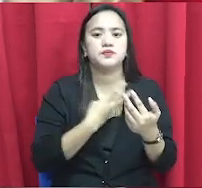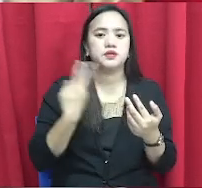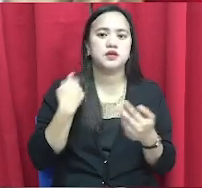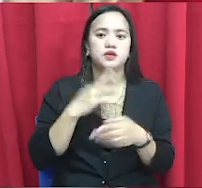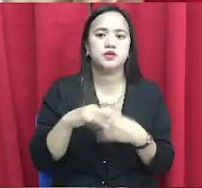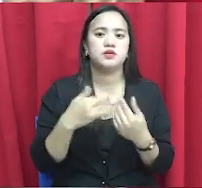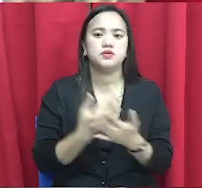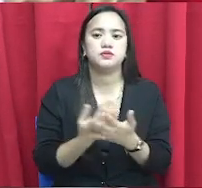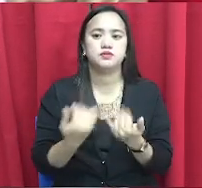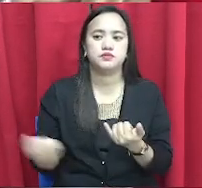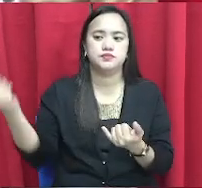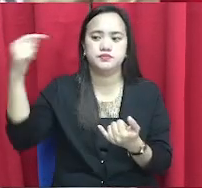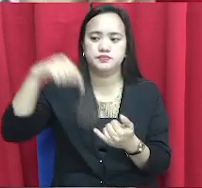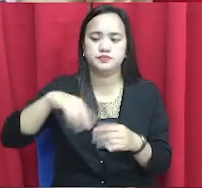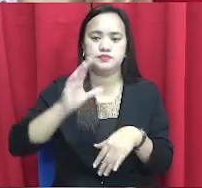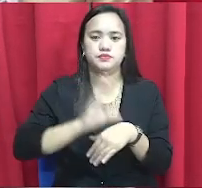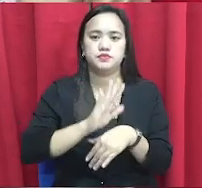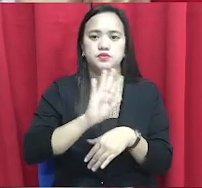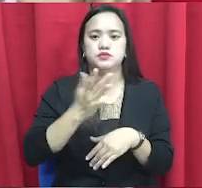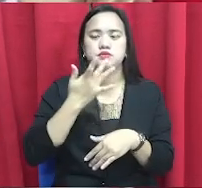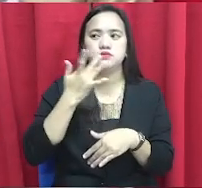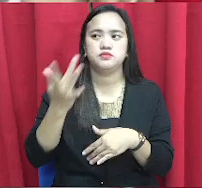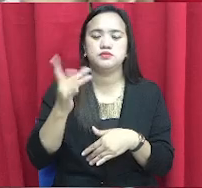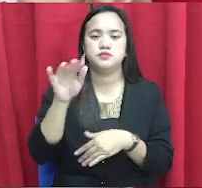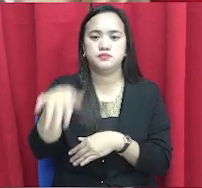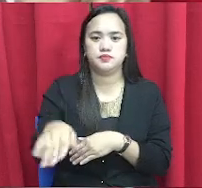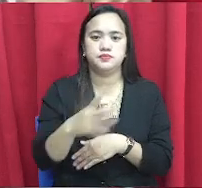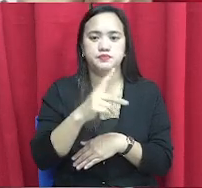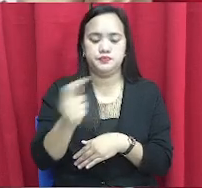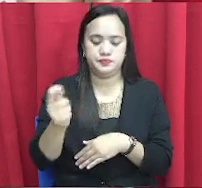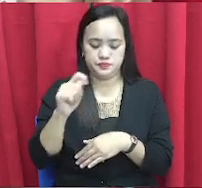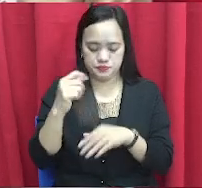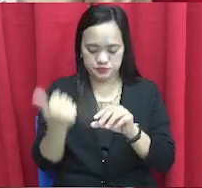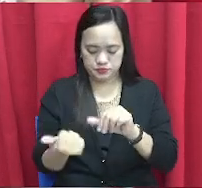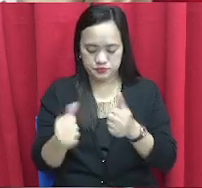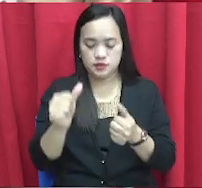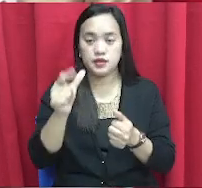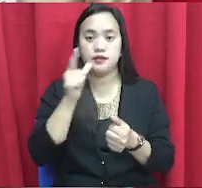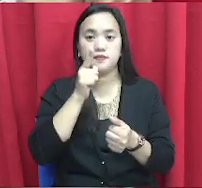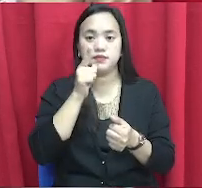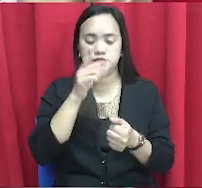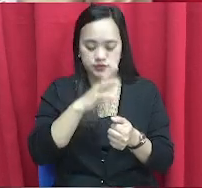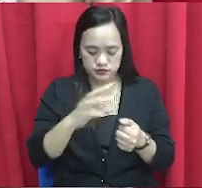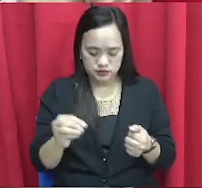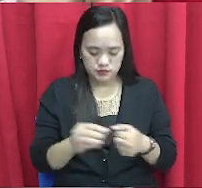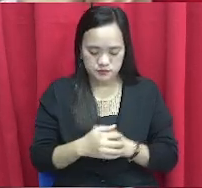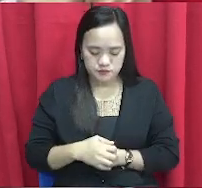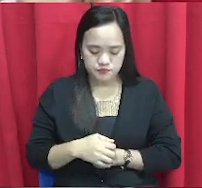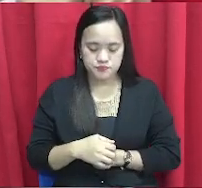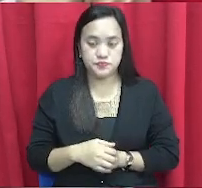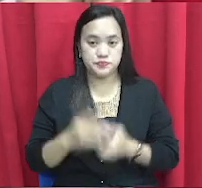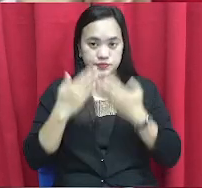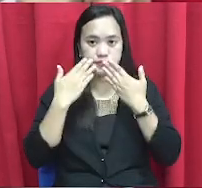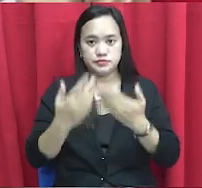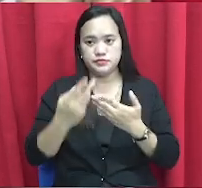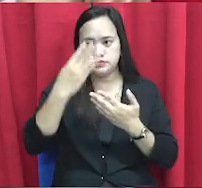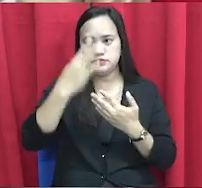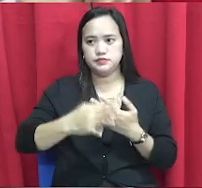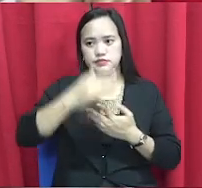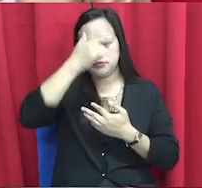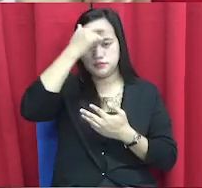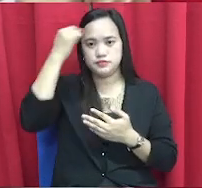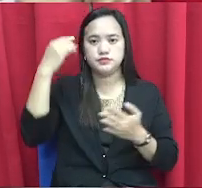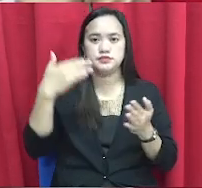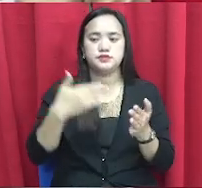ah on your favorite noon time Show the Baptist lunch at salamat na muli po